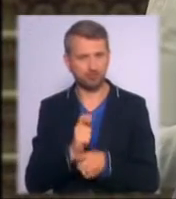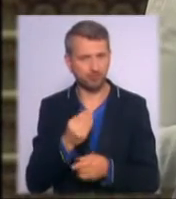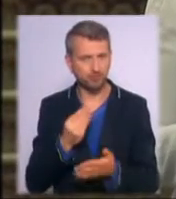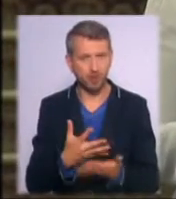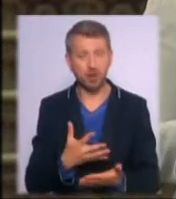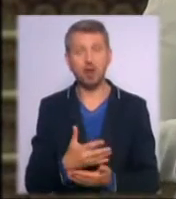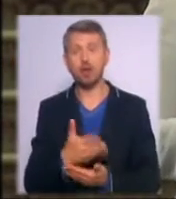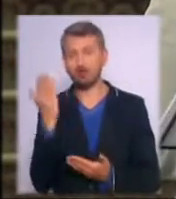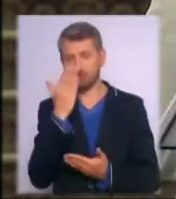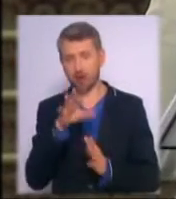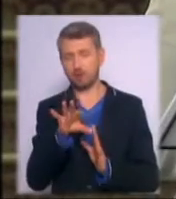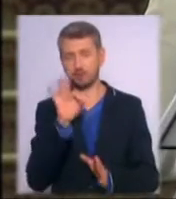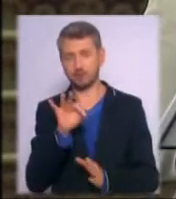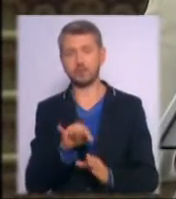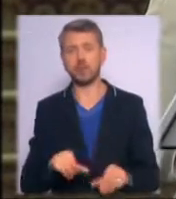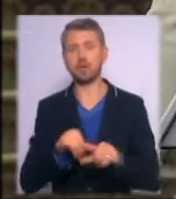цитую.